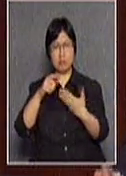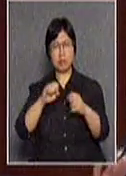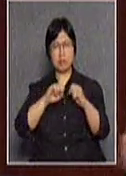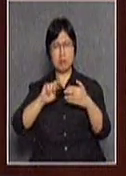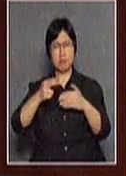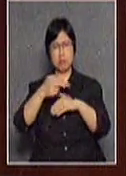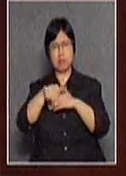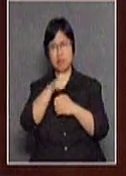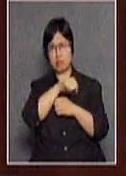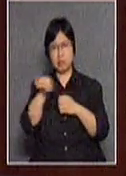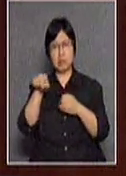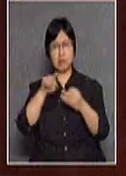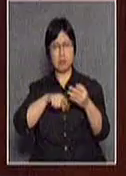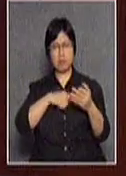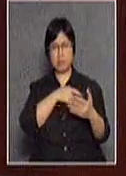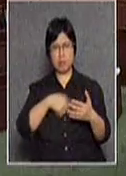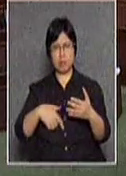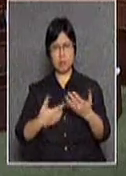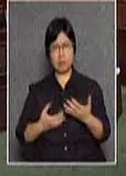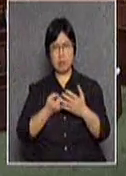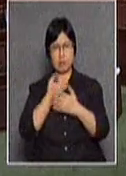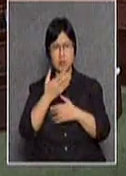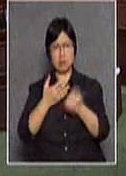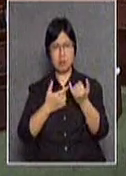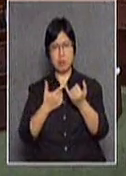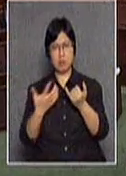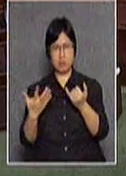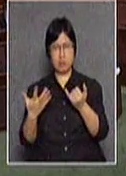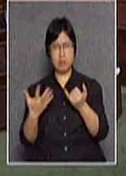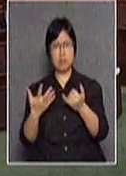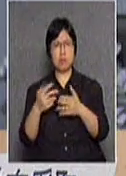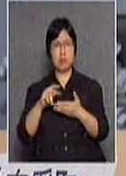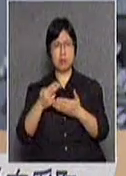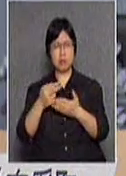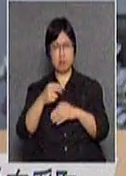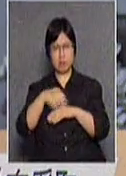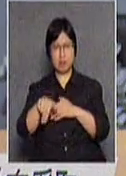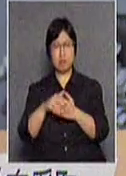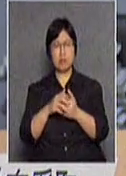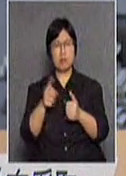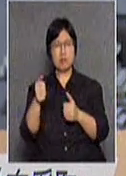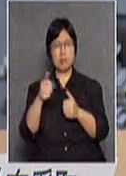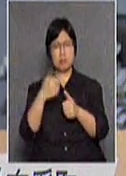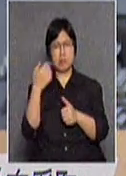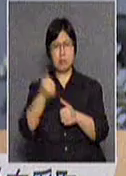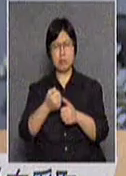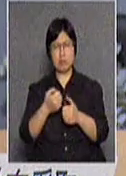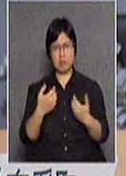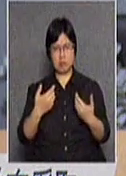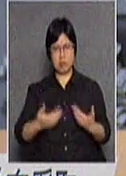決。梁國雄議員，再請你動議第685項修正案。 多謝主席，我動